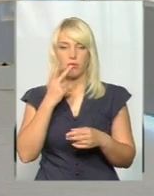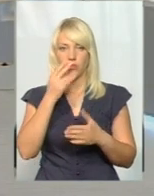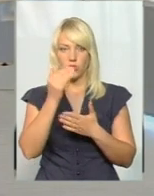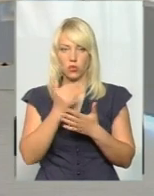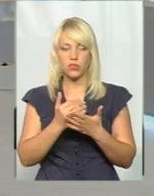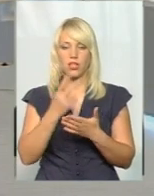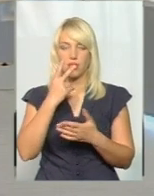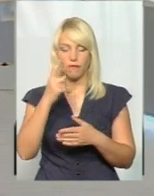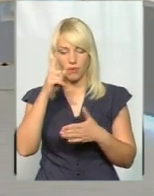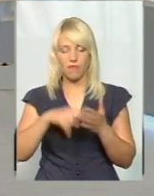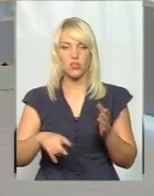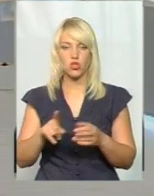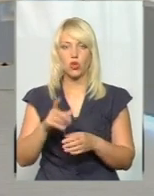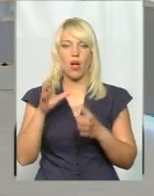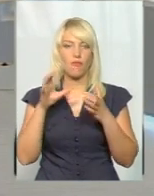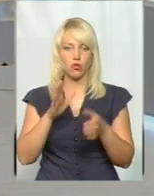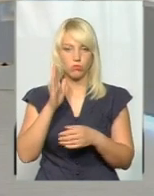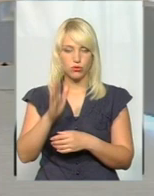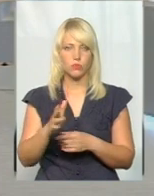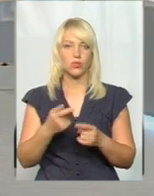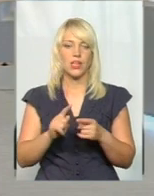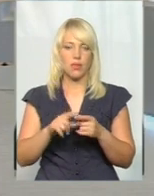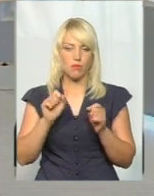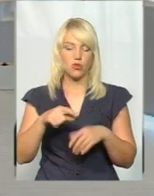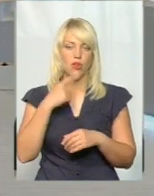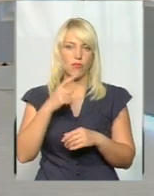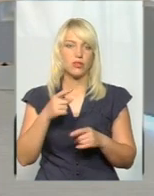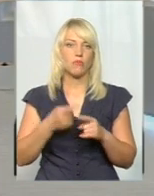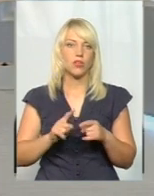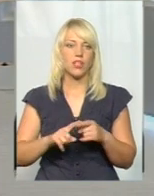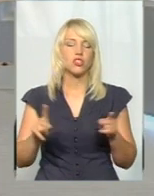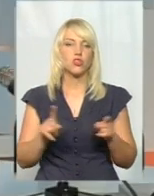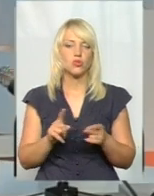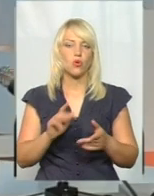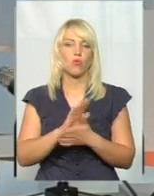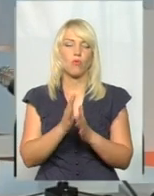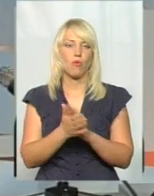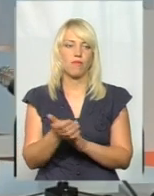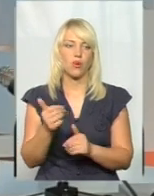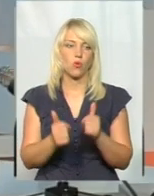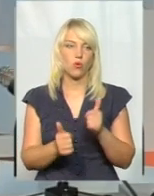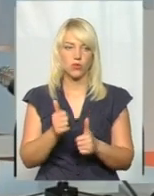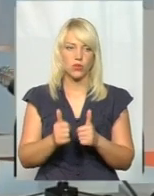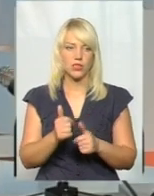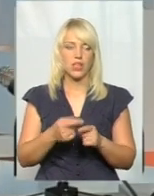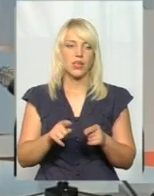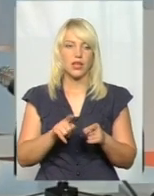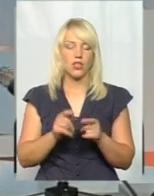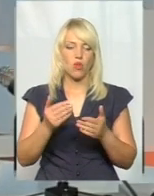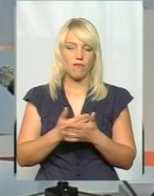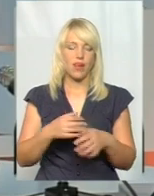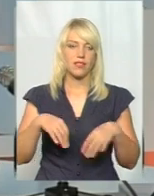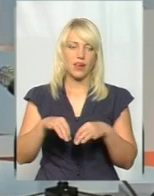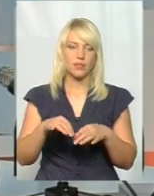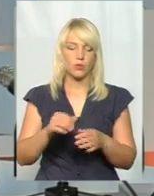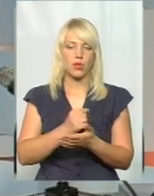прийде, от тоді ми можемо говорити про те, що умови конкурсу і нова транспортна мережа запрацювала.